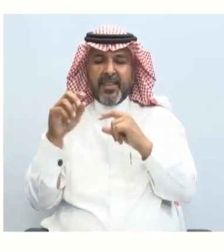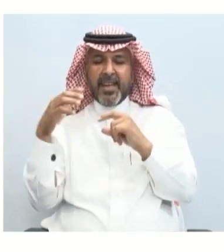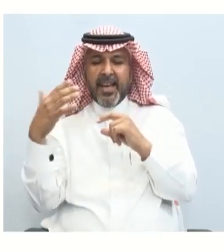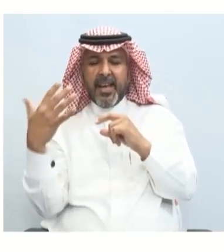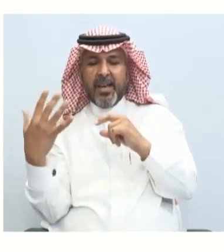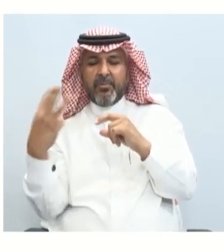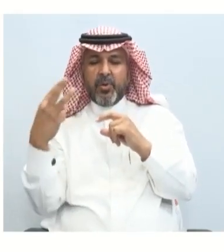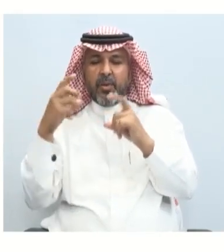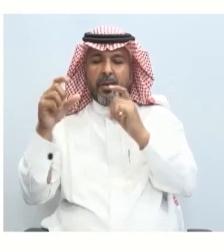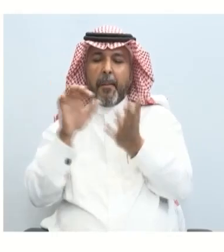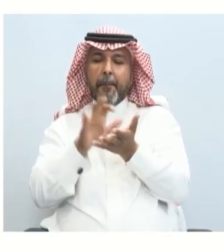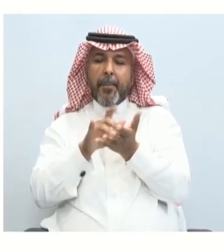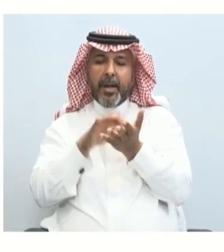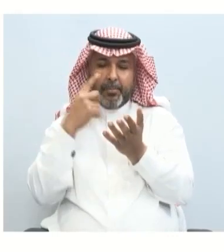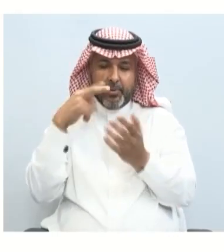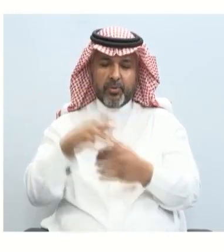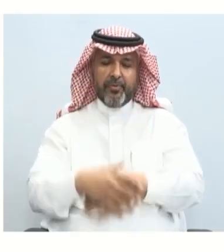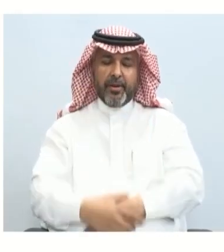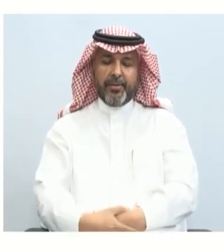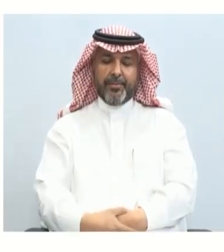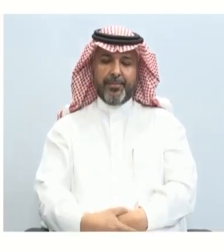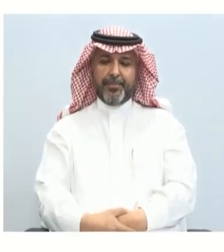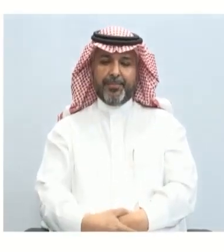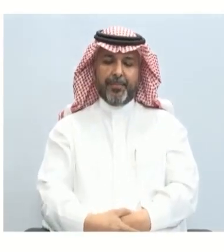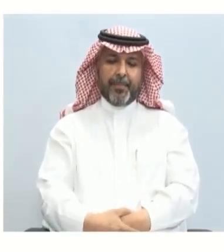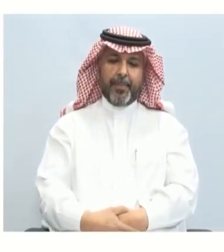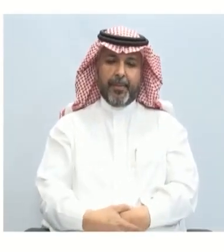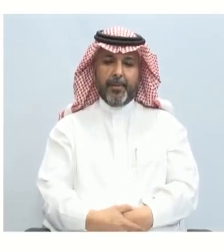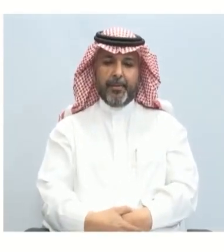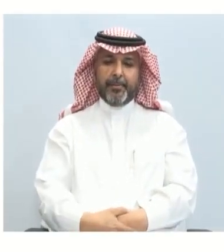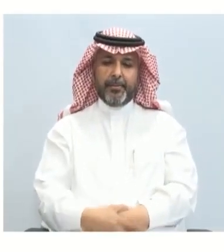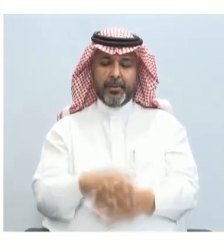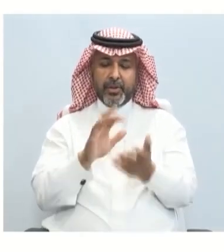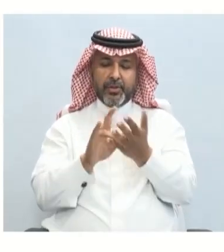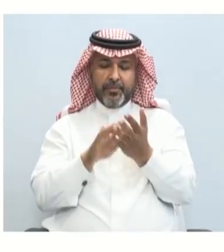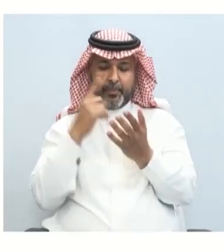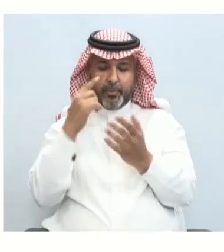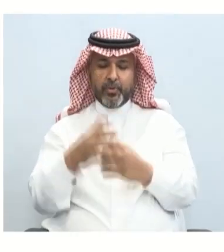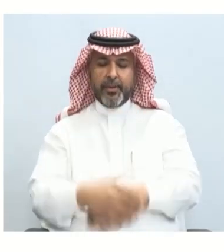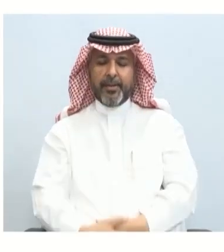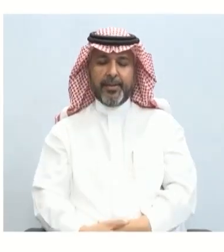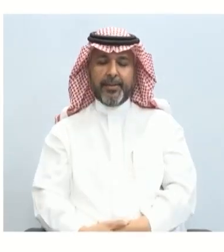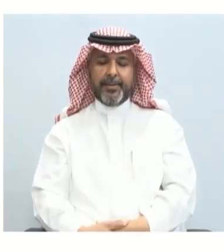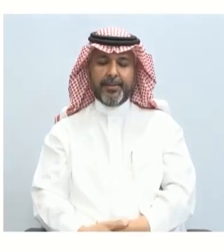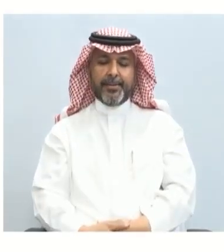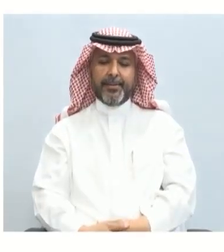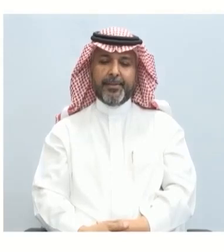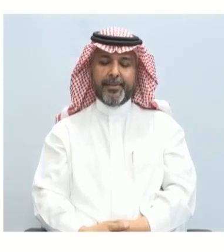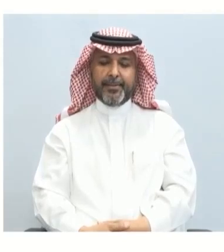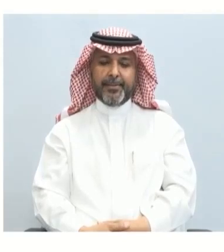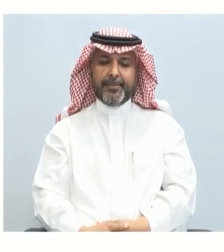وخلونا نطلع الناتج نقول سالب ساين انفرس او شفت ساين سالب